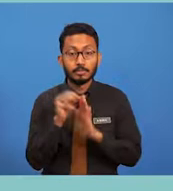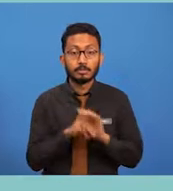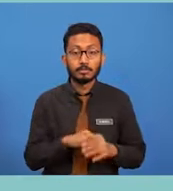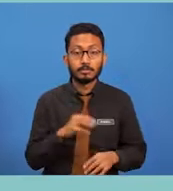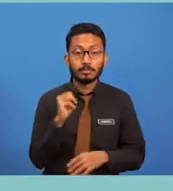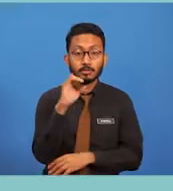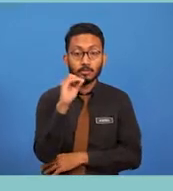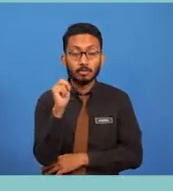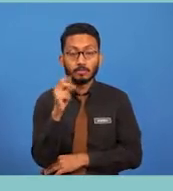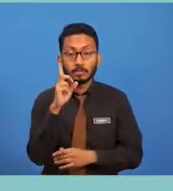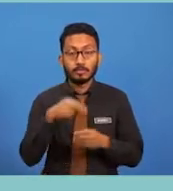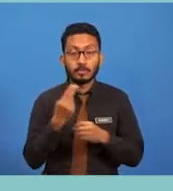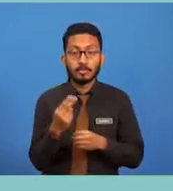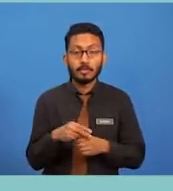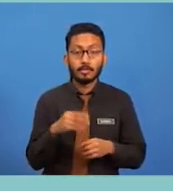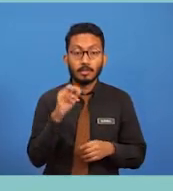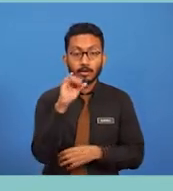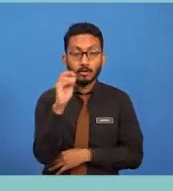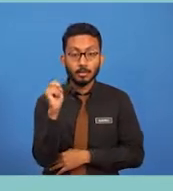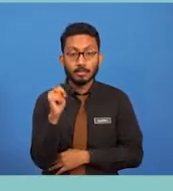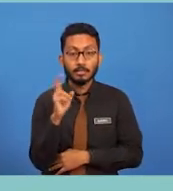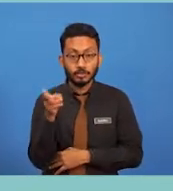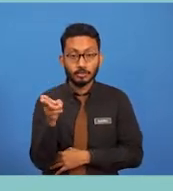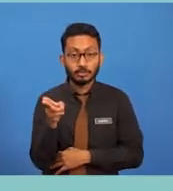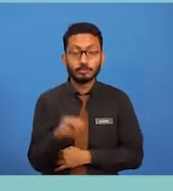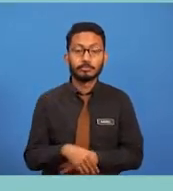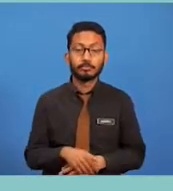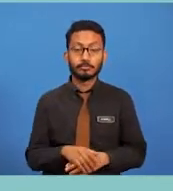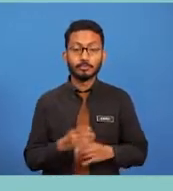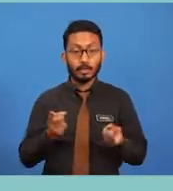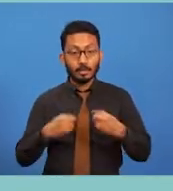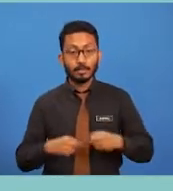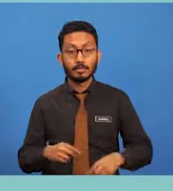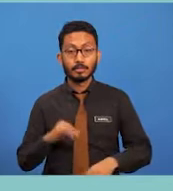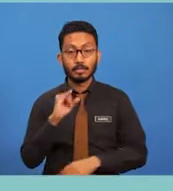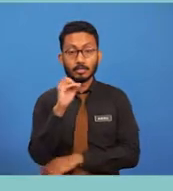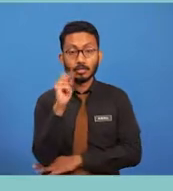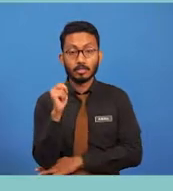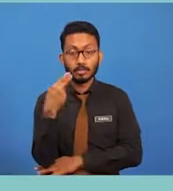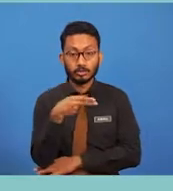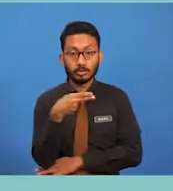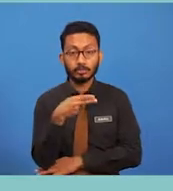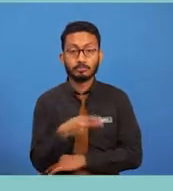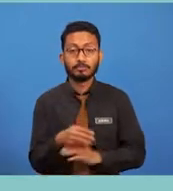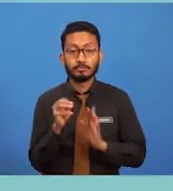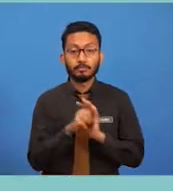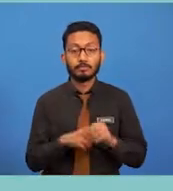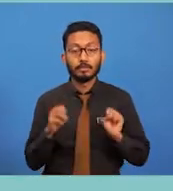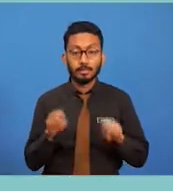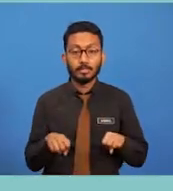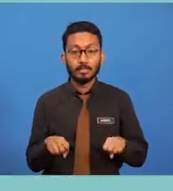ion hidrogen. Kehadiran ion hidrogen membolehkan asid menunjukkan